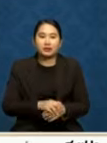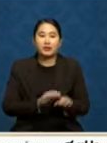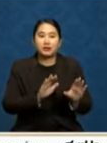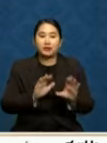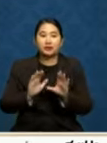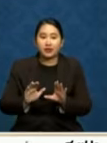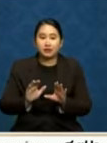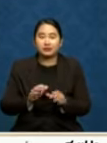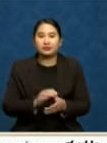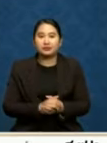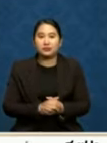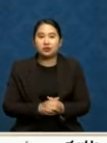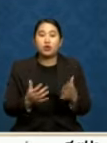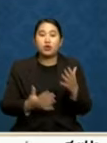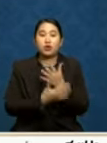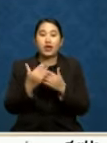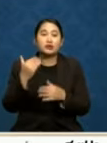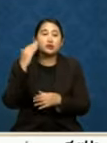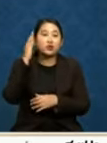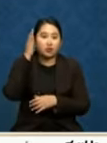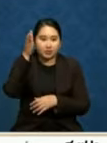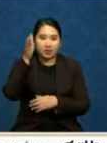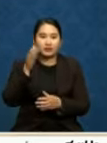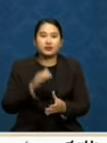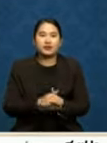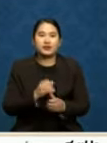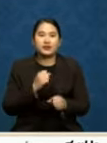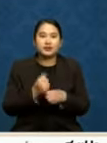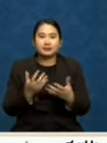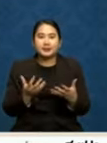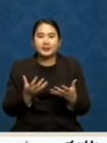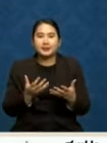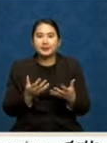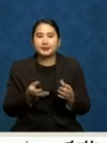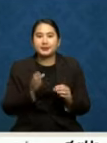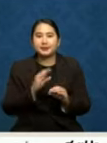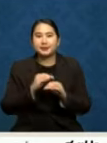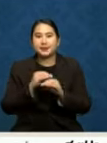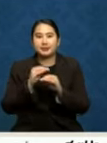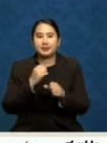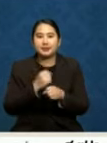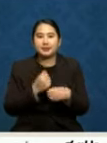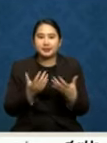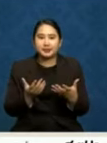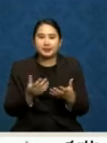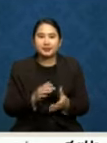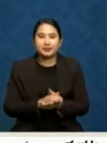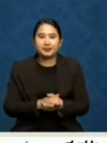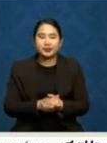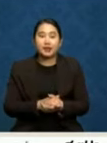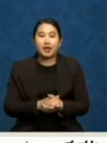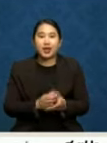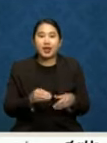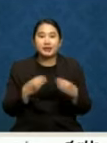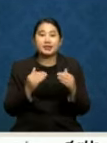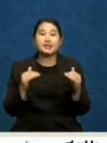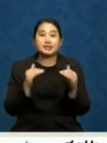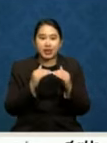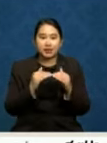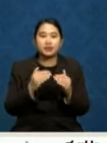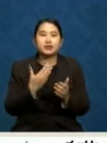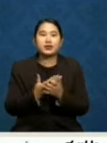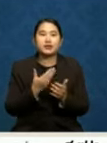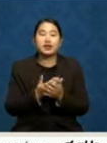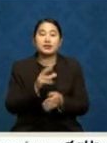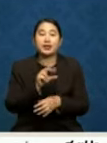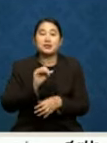ากท่านเลขาว่าโอกาสต่อไปนะครับว่าเราจะขยับขยายให้ครอบคลุมอย่างน้อยก็ให้เท่า30บาทรัก